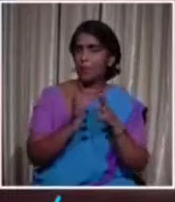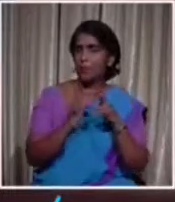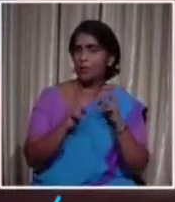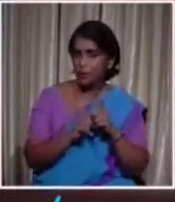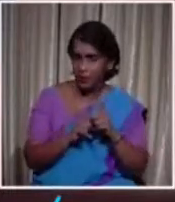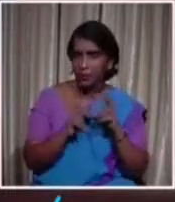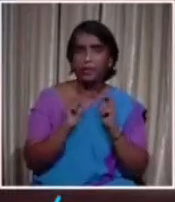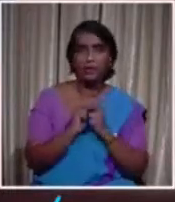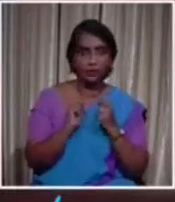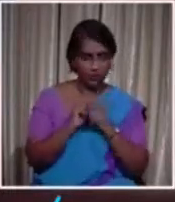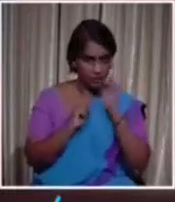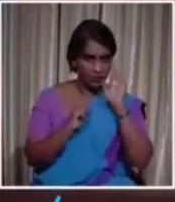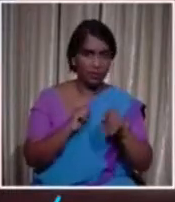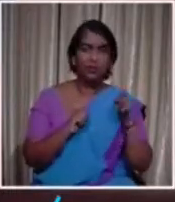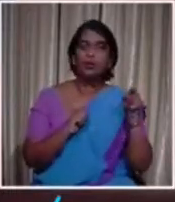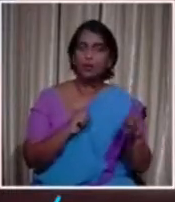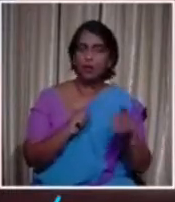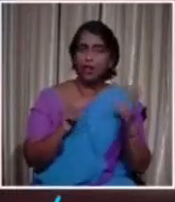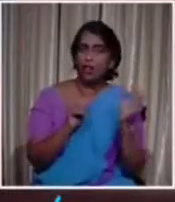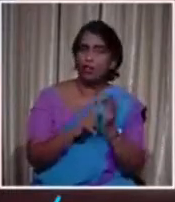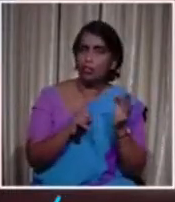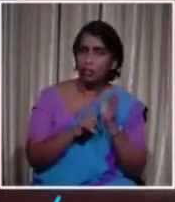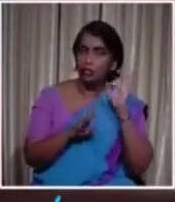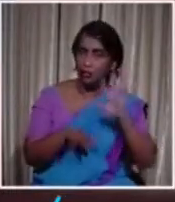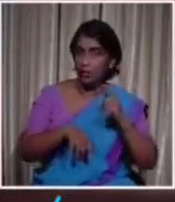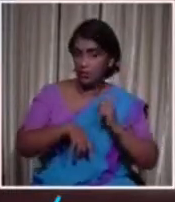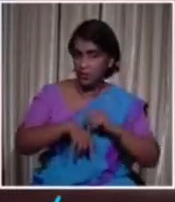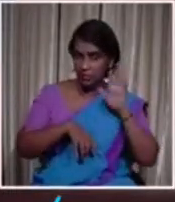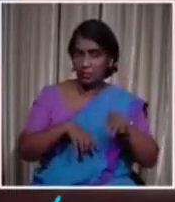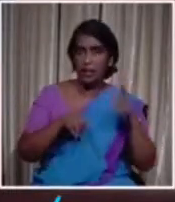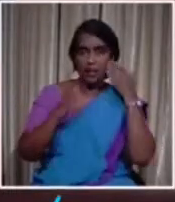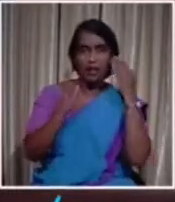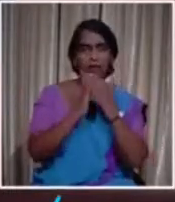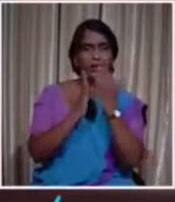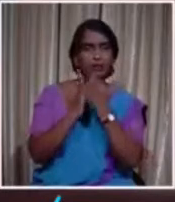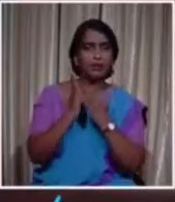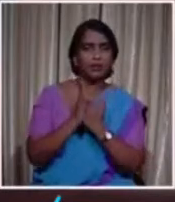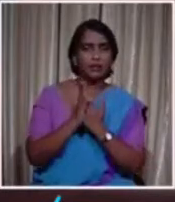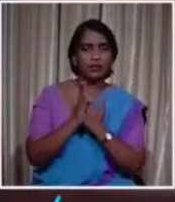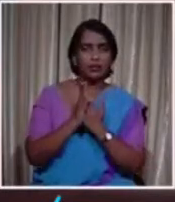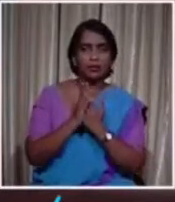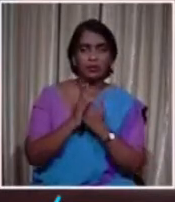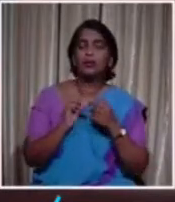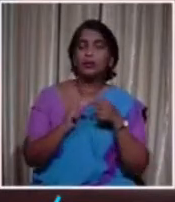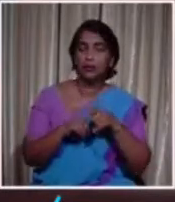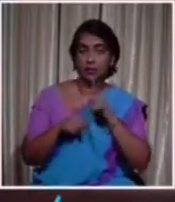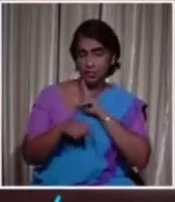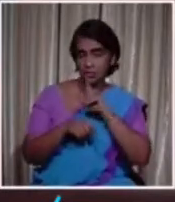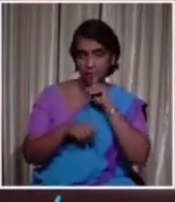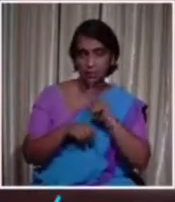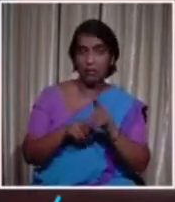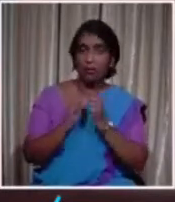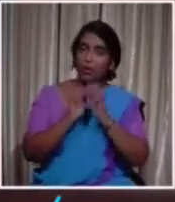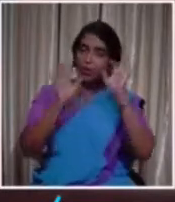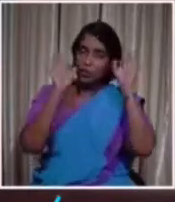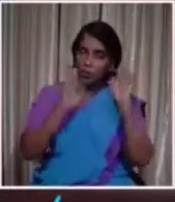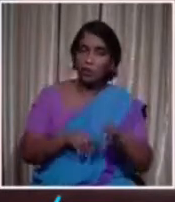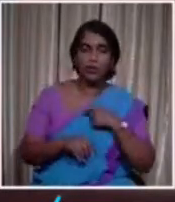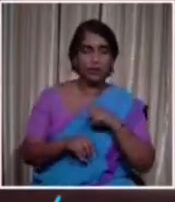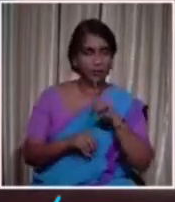विलावक, दरिद्र डाविंग पहलने विलावक, अप्रार्थना करनो हिम नकल युतुई